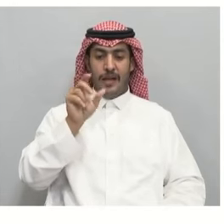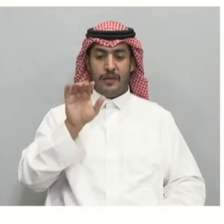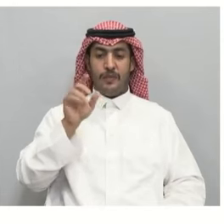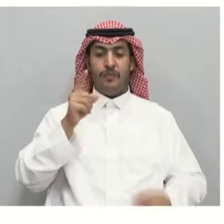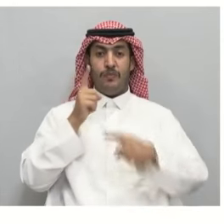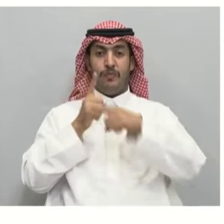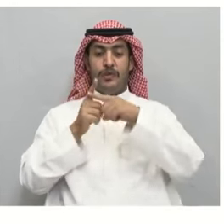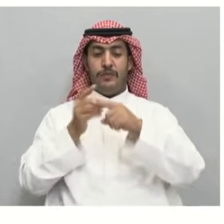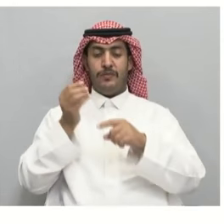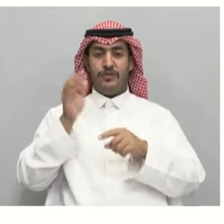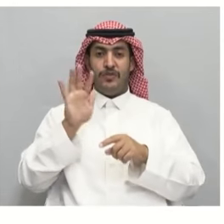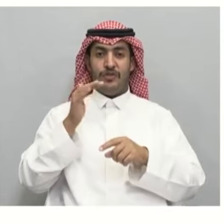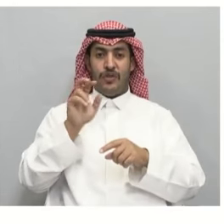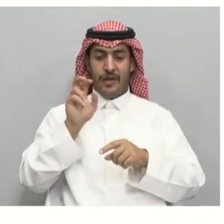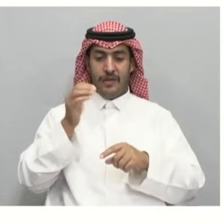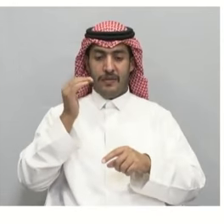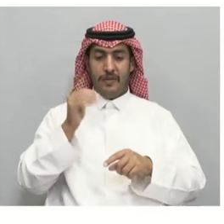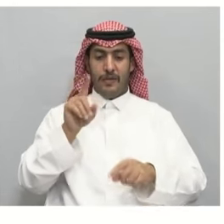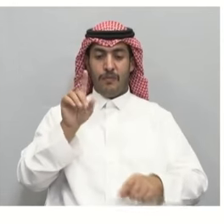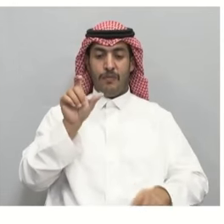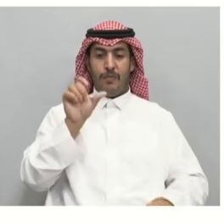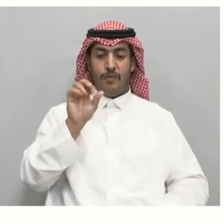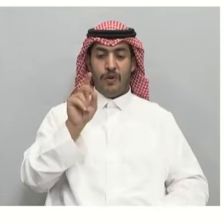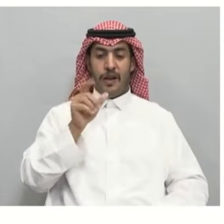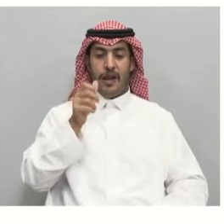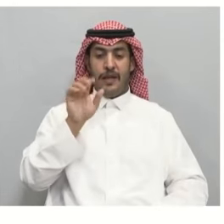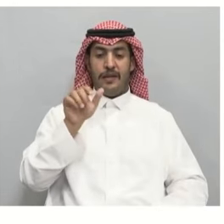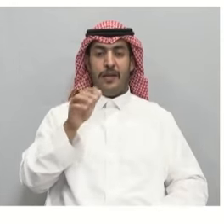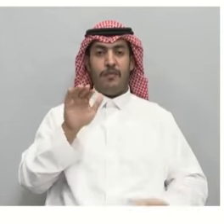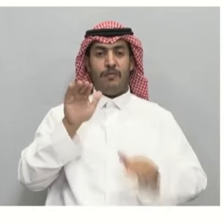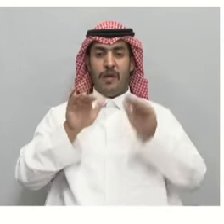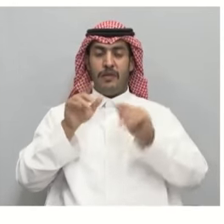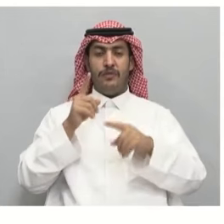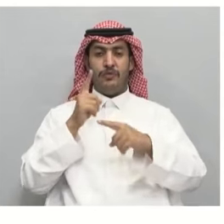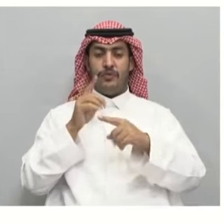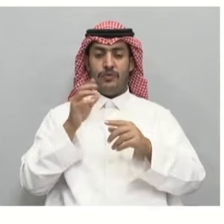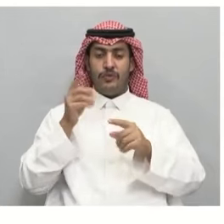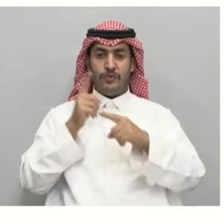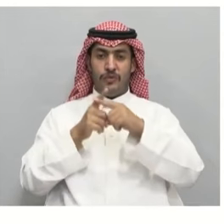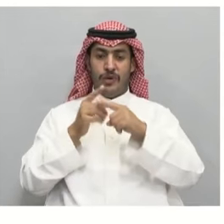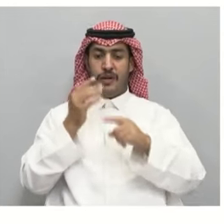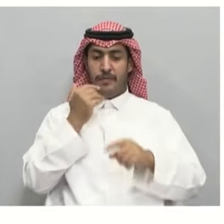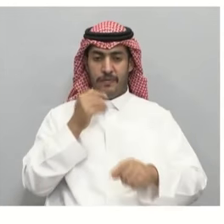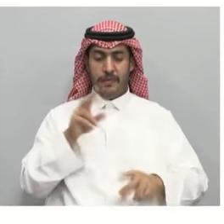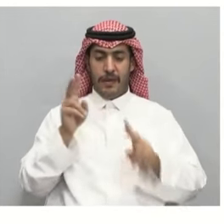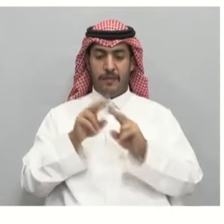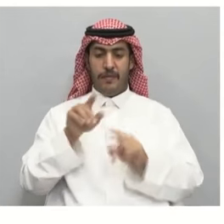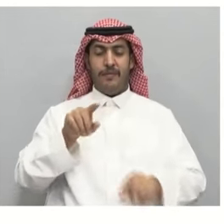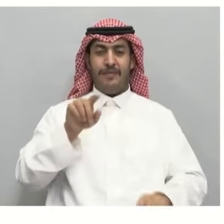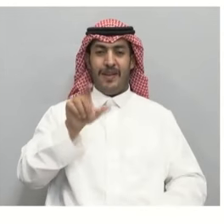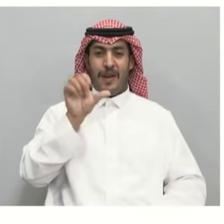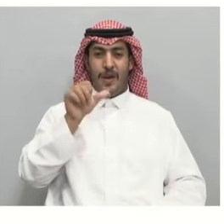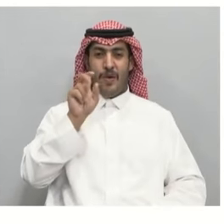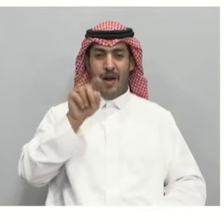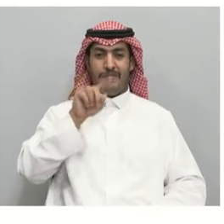الشحنه ونيوترونات متعادله اي ليس لها شحنه كهربائيه ويدور حول